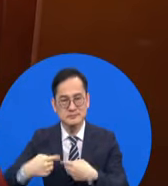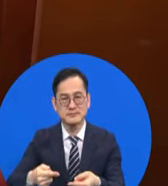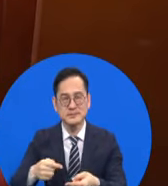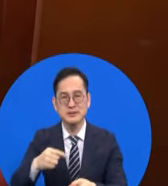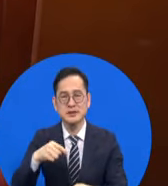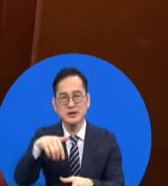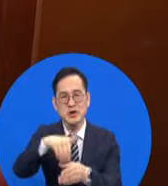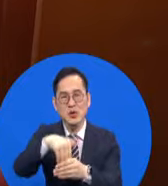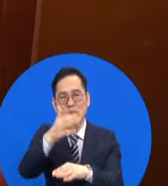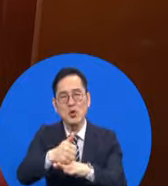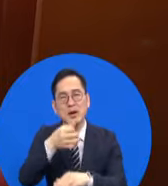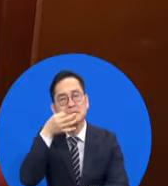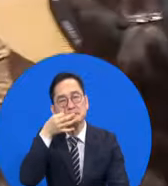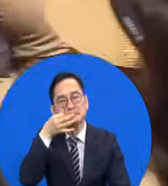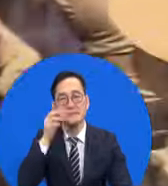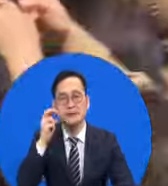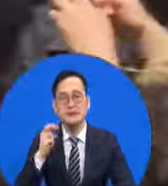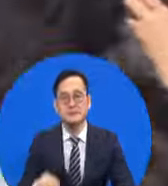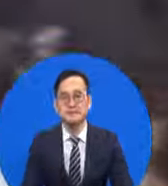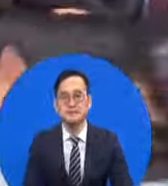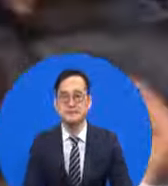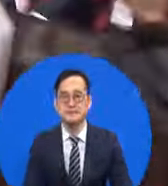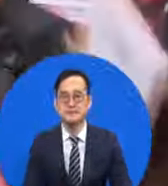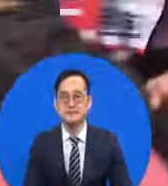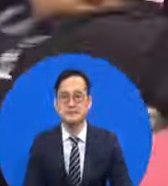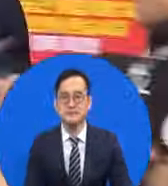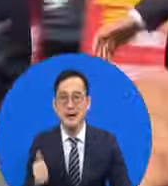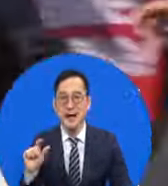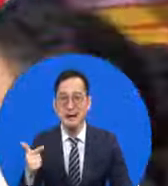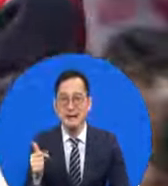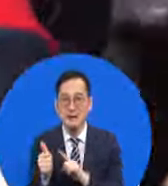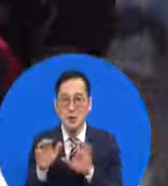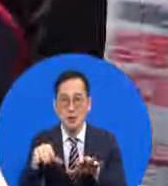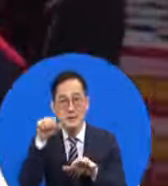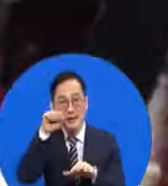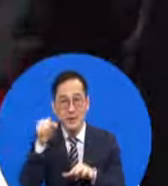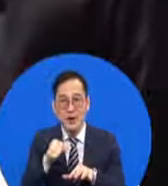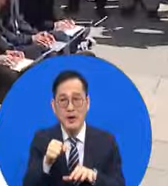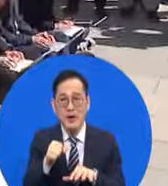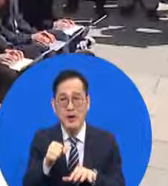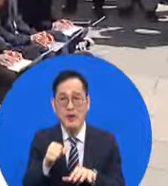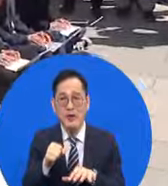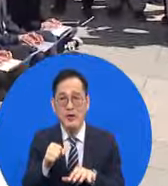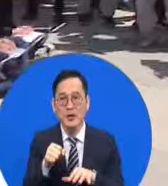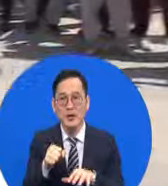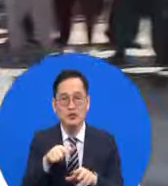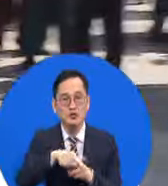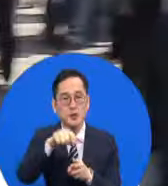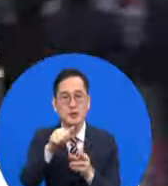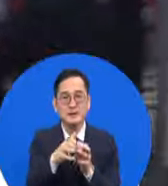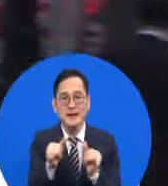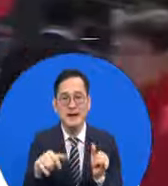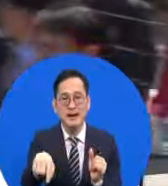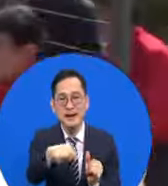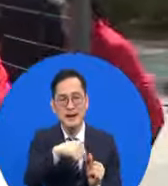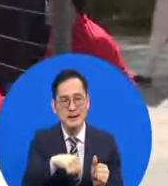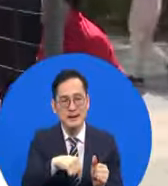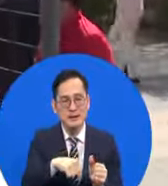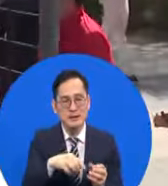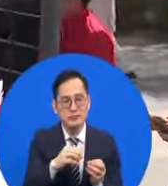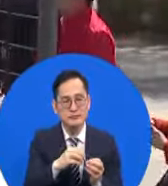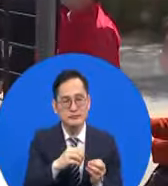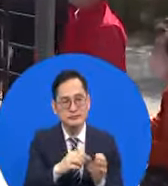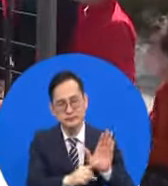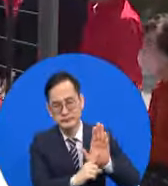함께 선거 결과를 지켜볼 예정입니다. 한동훈 비대위원장은 오늘 새벽 당 소속 후보 전원에게 마지막 비상요청이라는